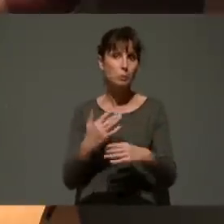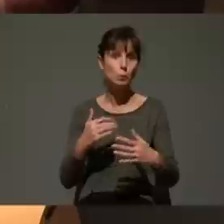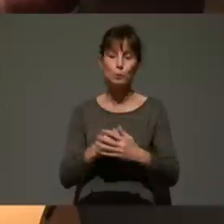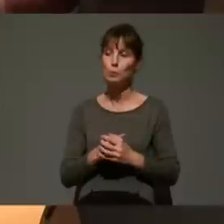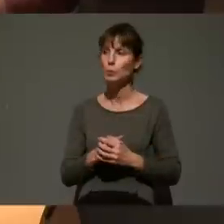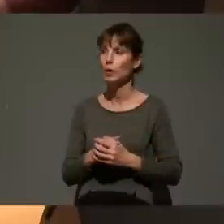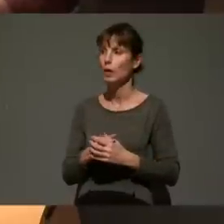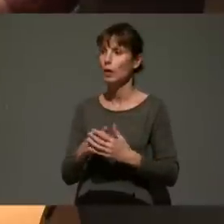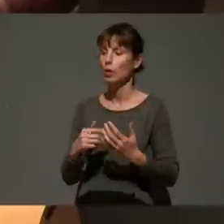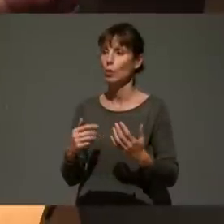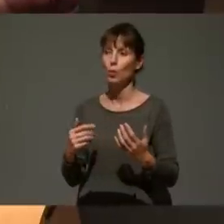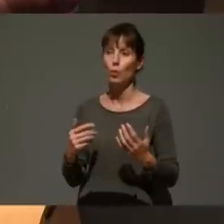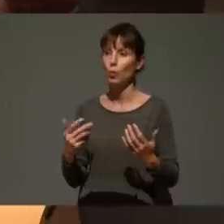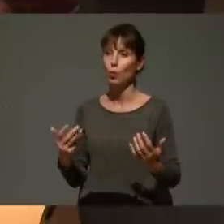puis